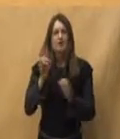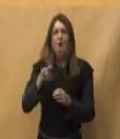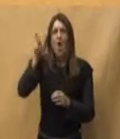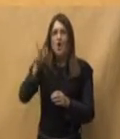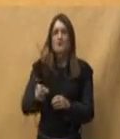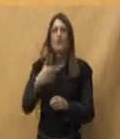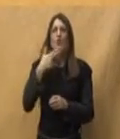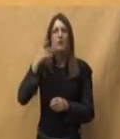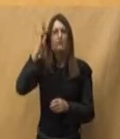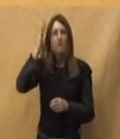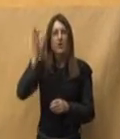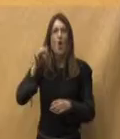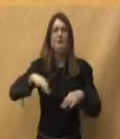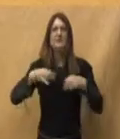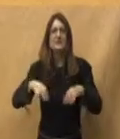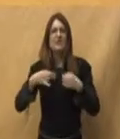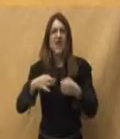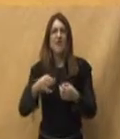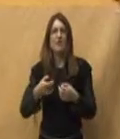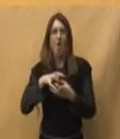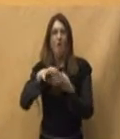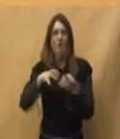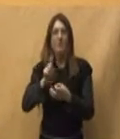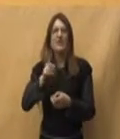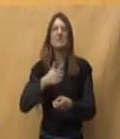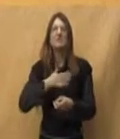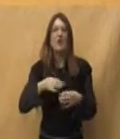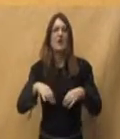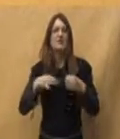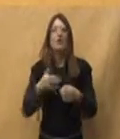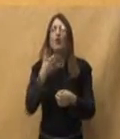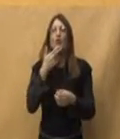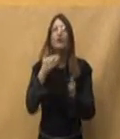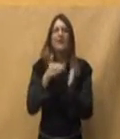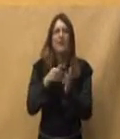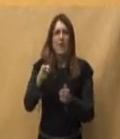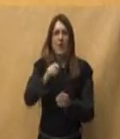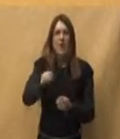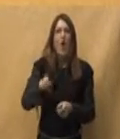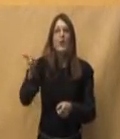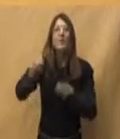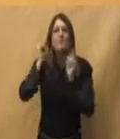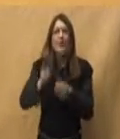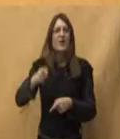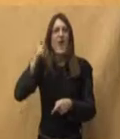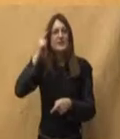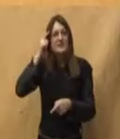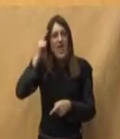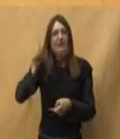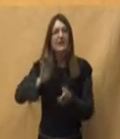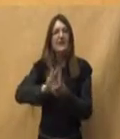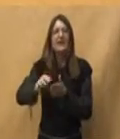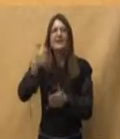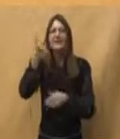koja brine o zdravlju svoje obitelji i o svom vlastnom zdravlju, bilo ko da je zadužen za kuhanje, morao bi znati odvojiti